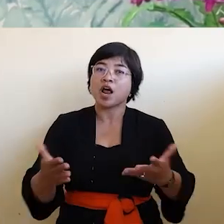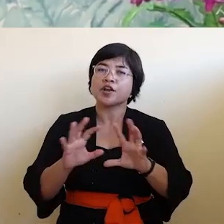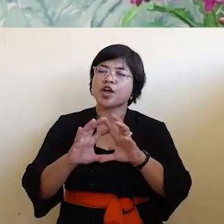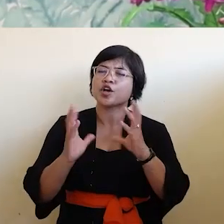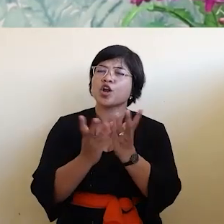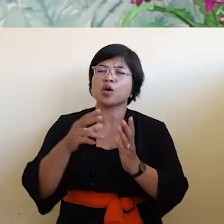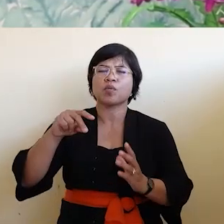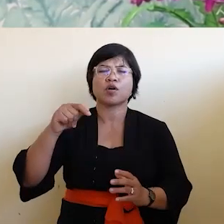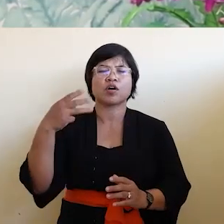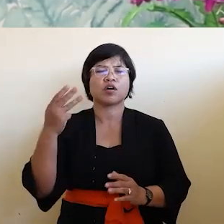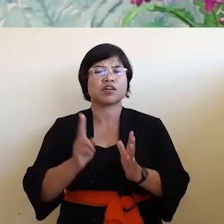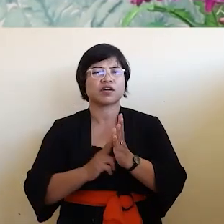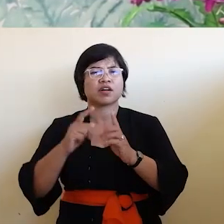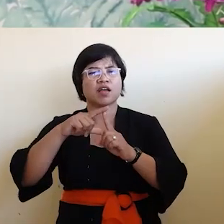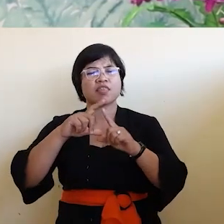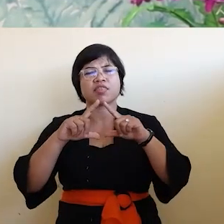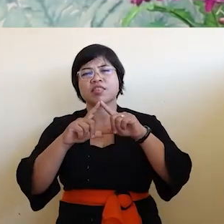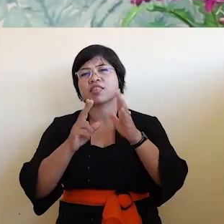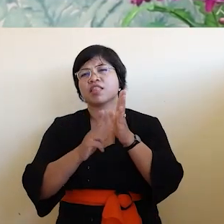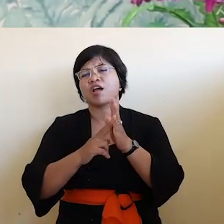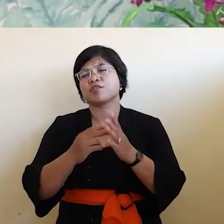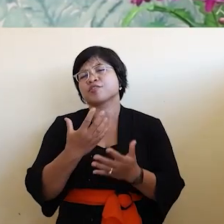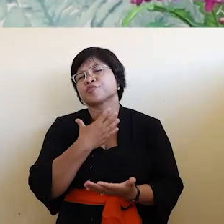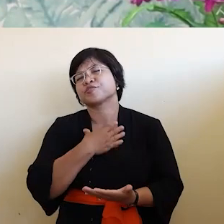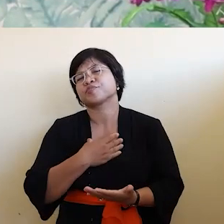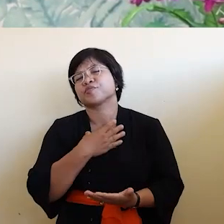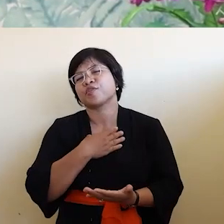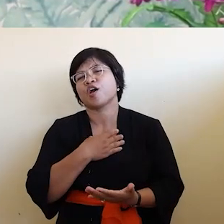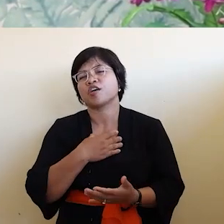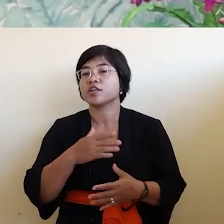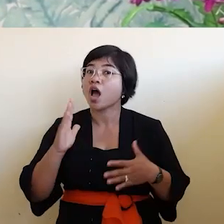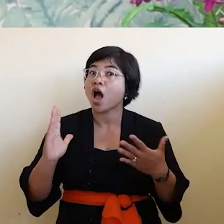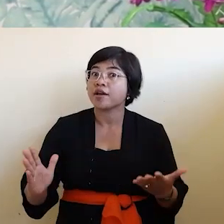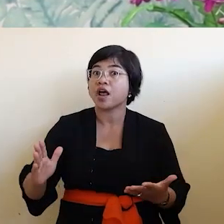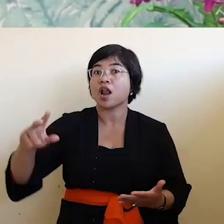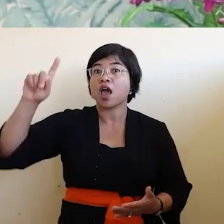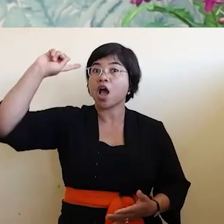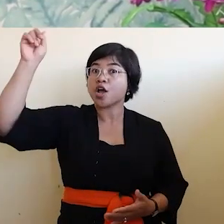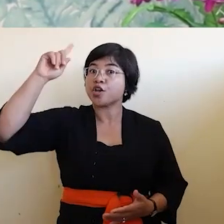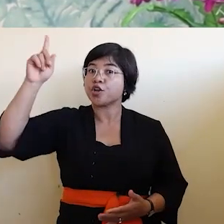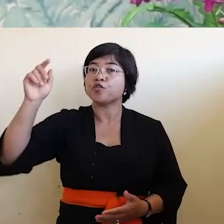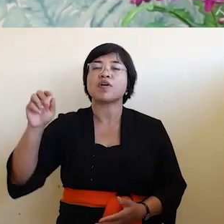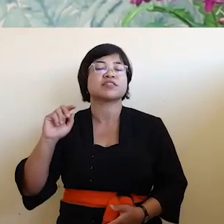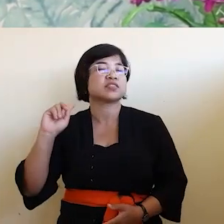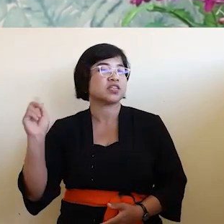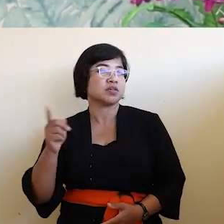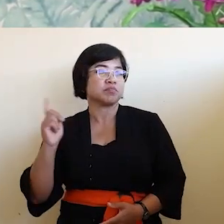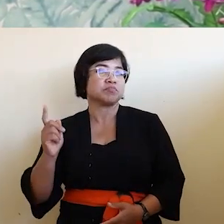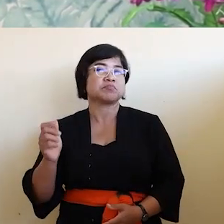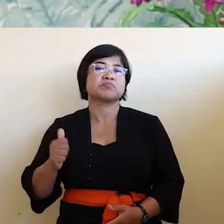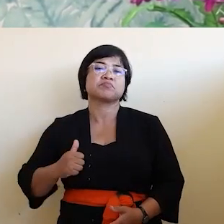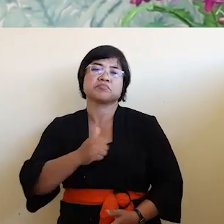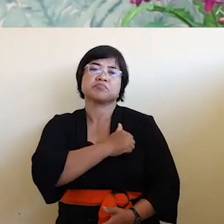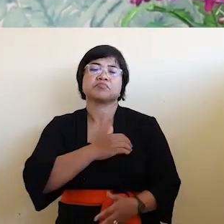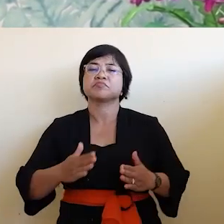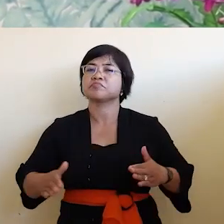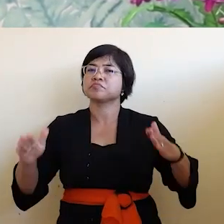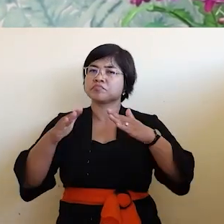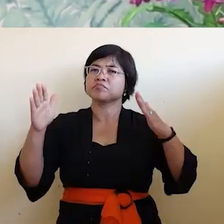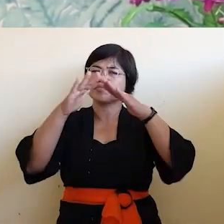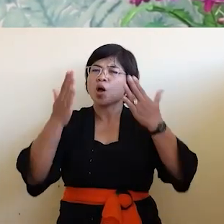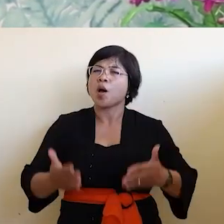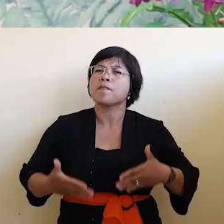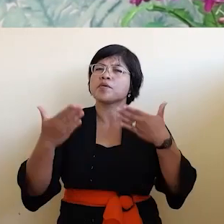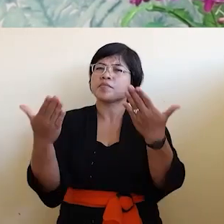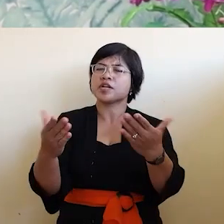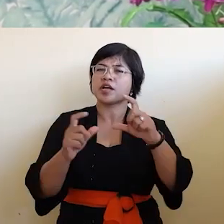Melayani kelompok rentan sepenuh hati yang disingkat Melati merupakan inovasi layanan pada kantor Kementerian Agama Kabupaten Bangli